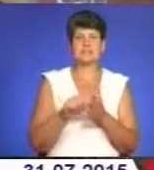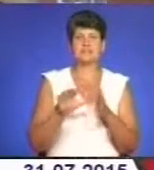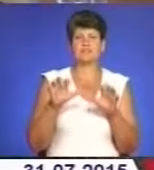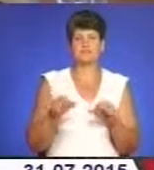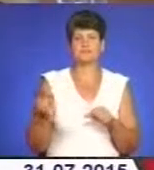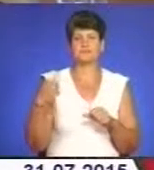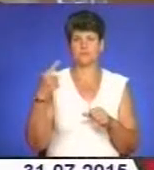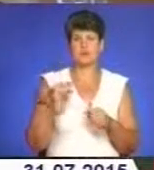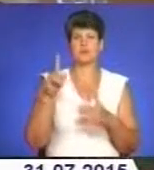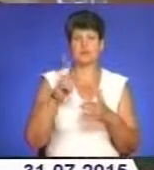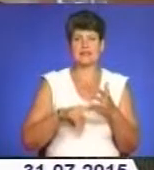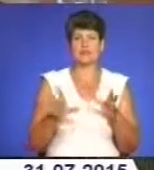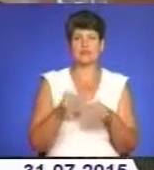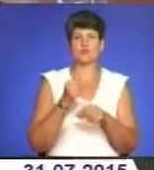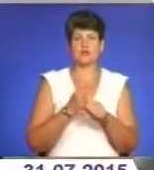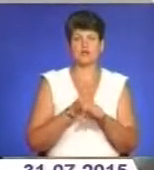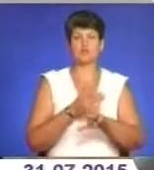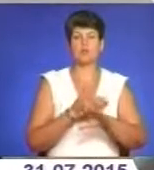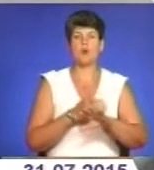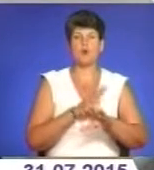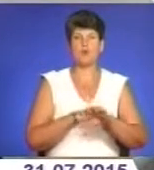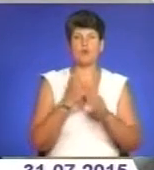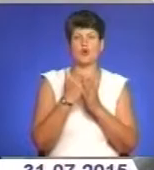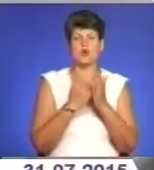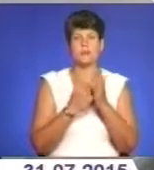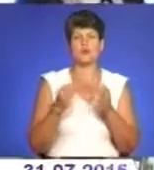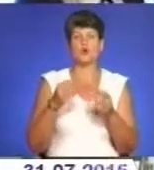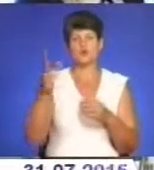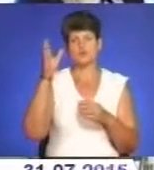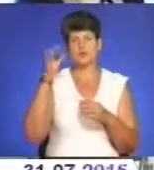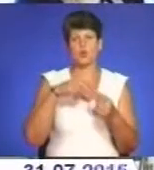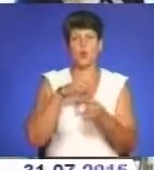Тернопільщини сподіваються на співпрацю з поляками у програмах освітнього обміну,